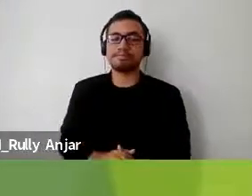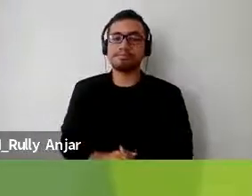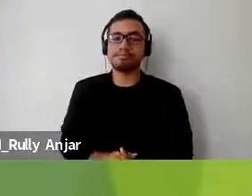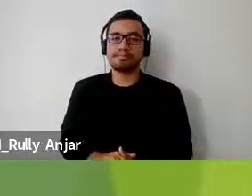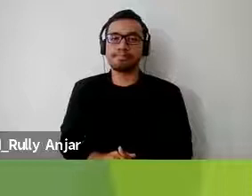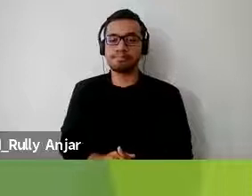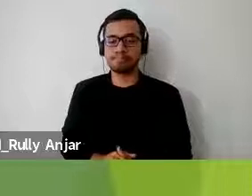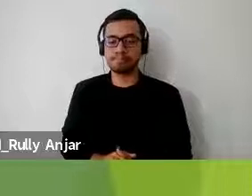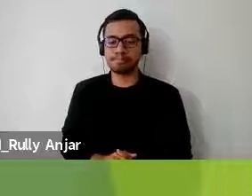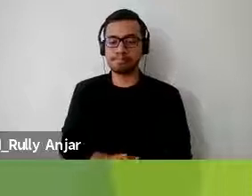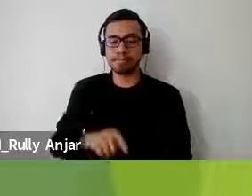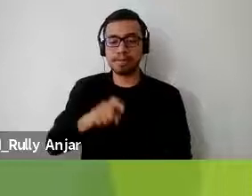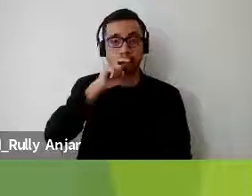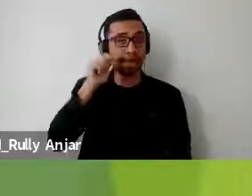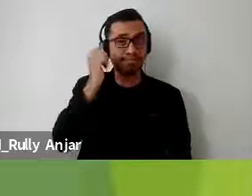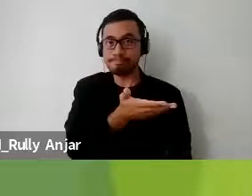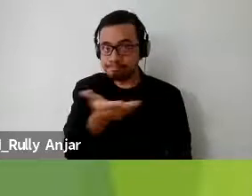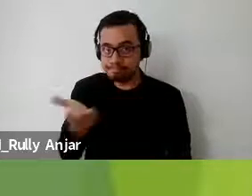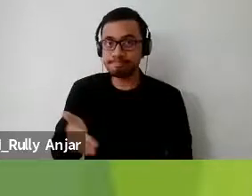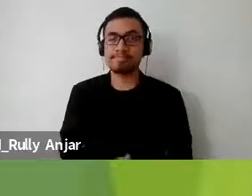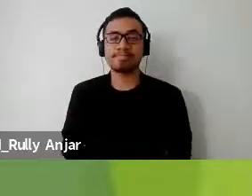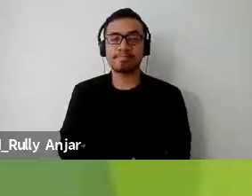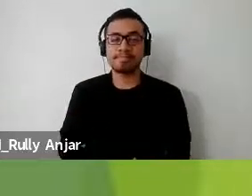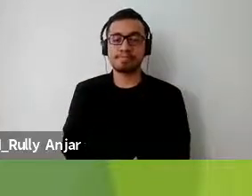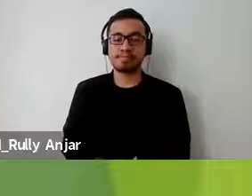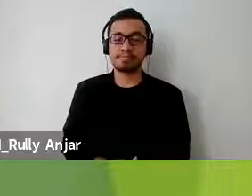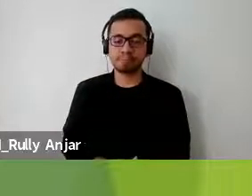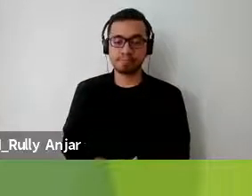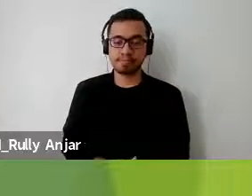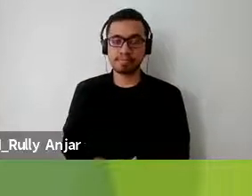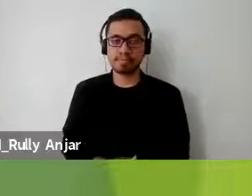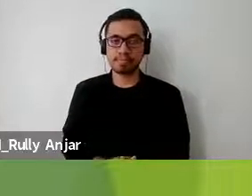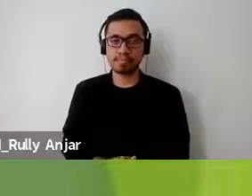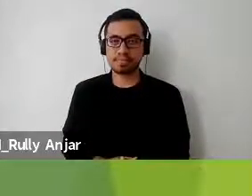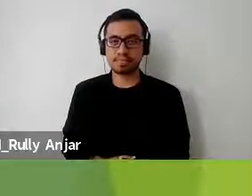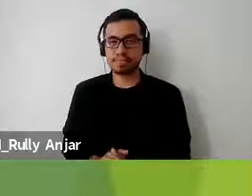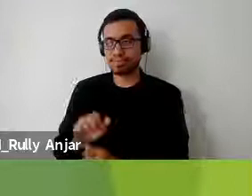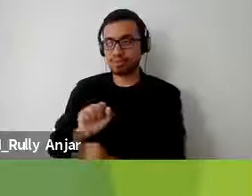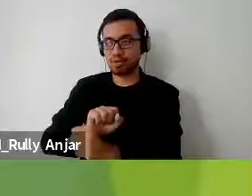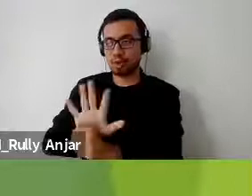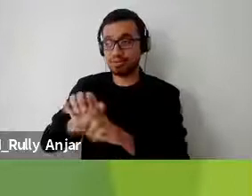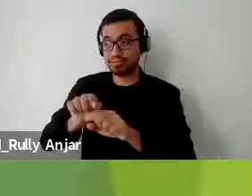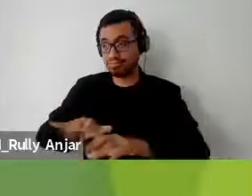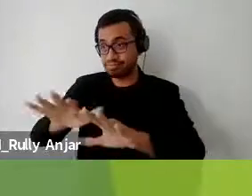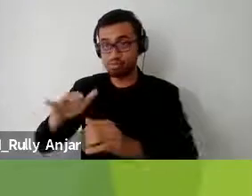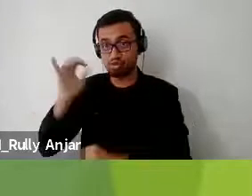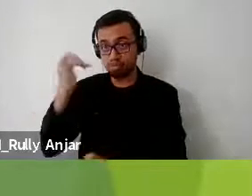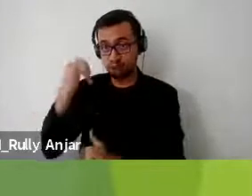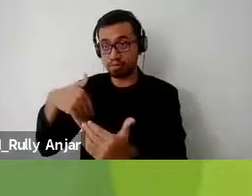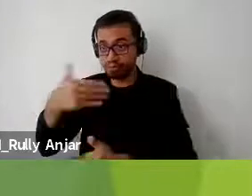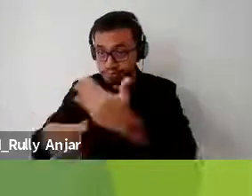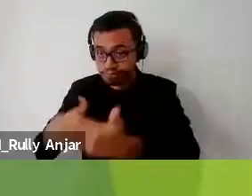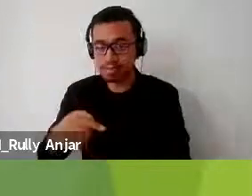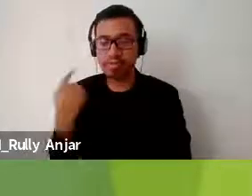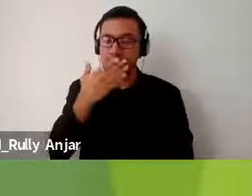Bapak-Ibu sekalian, aktivitas penanganan COVID di DIY saat pandemi ini ada beberapa bidang gugus